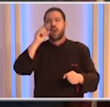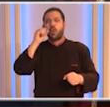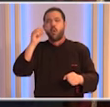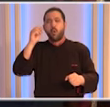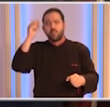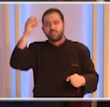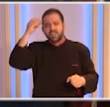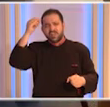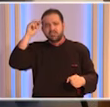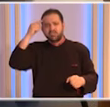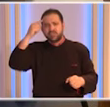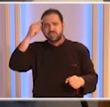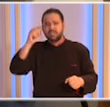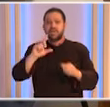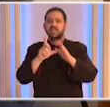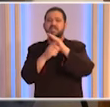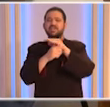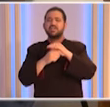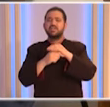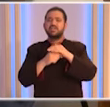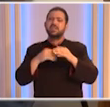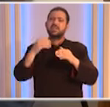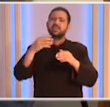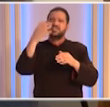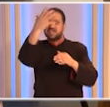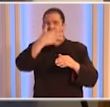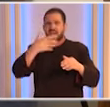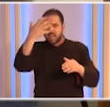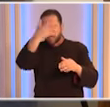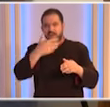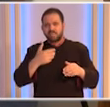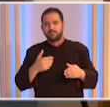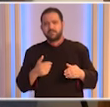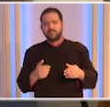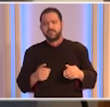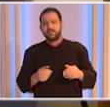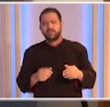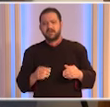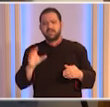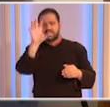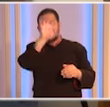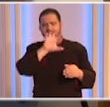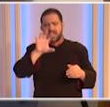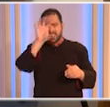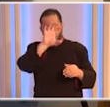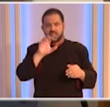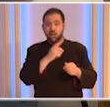mare cercetător din America. Dar lucrul acesta